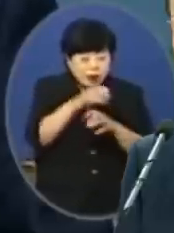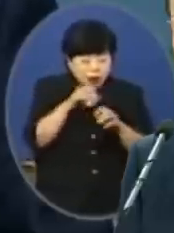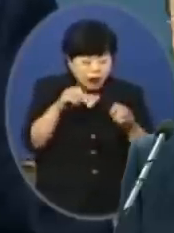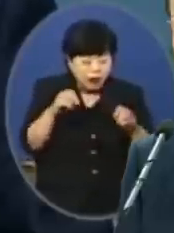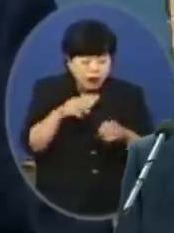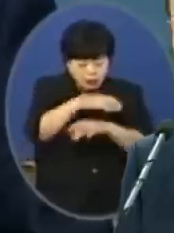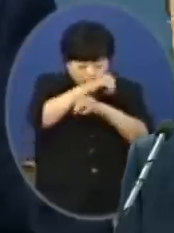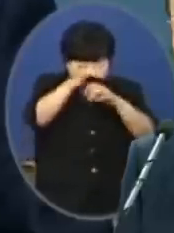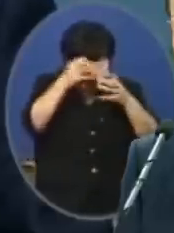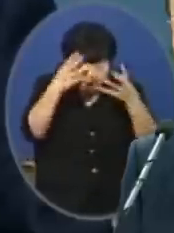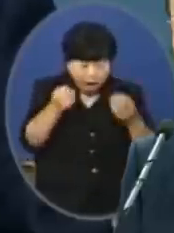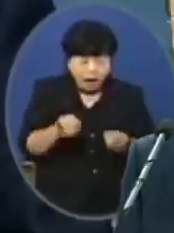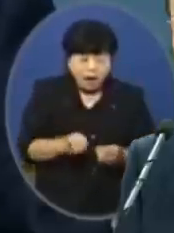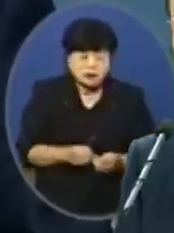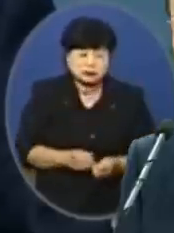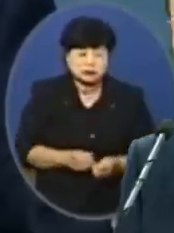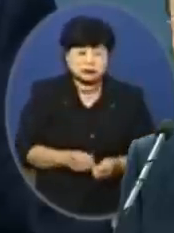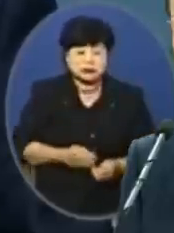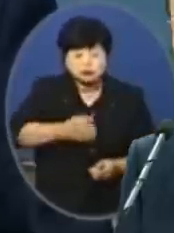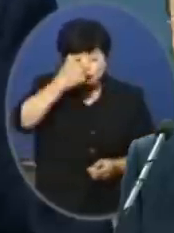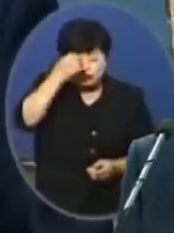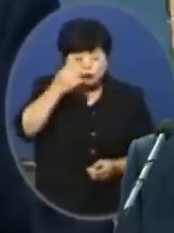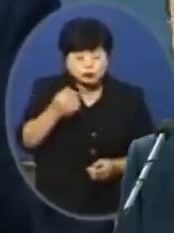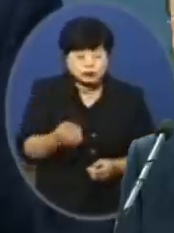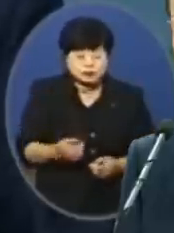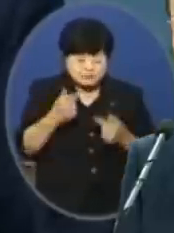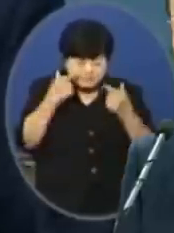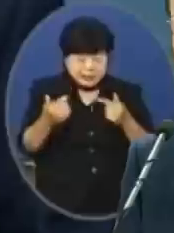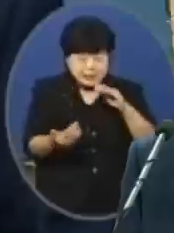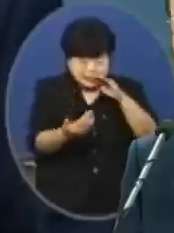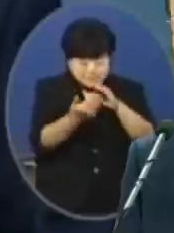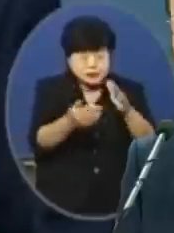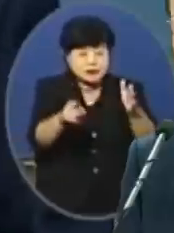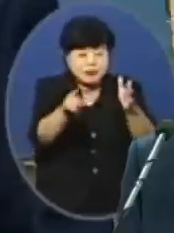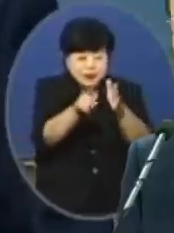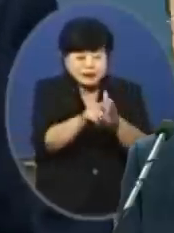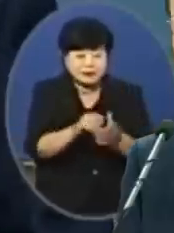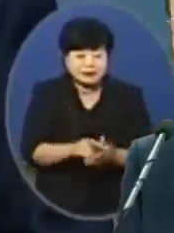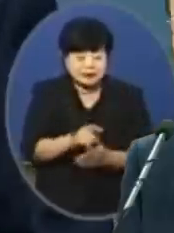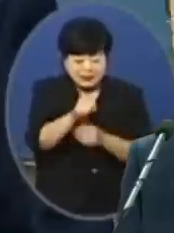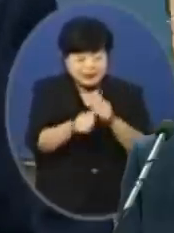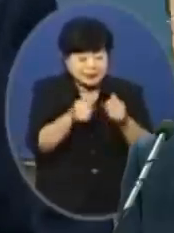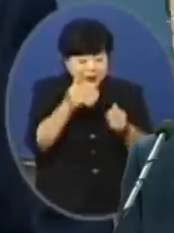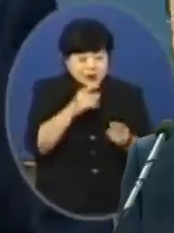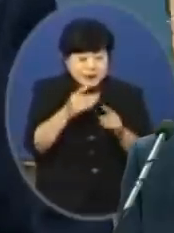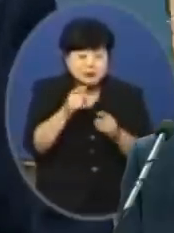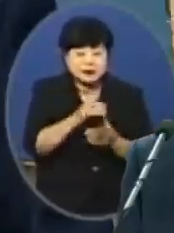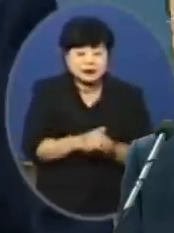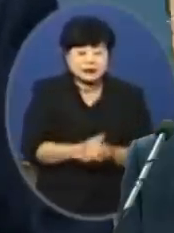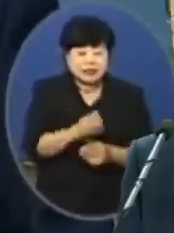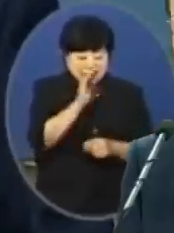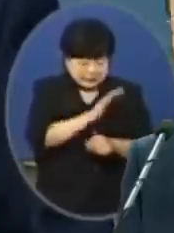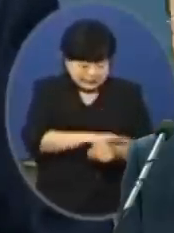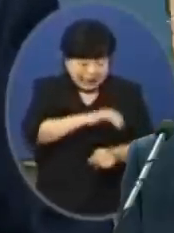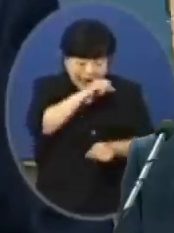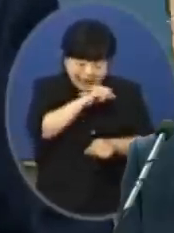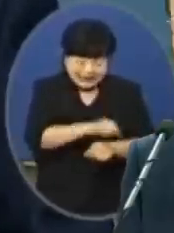별들처럼 많은데 저 꿈이 반드시 이루어진다고 믿었던 것입니다. 그때 하나님께서 말씀하기를